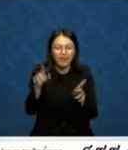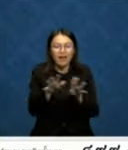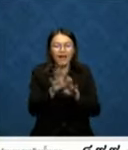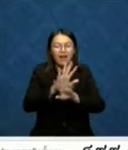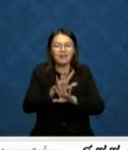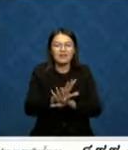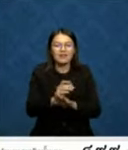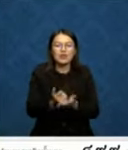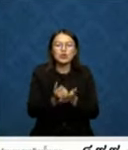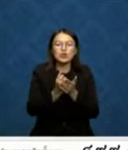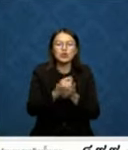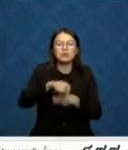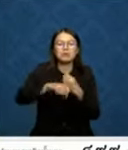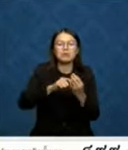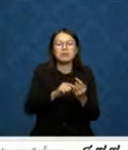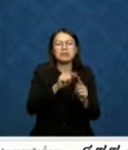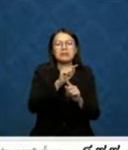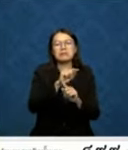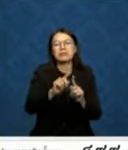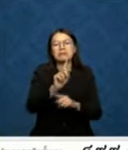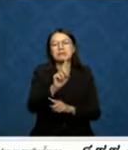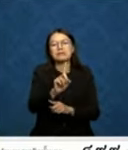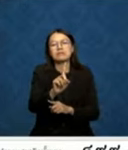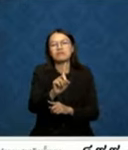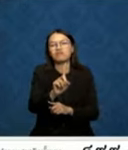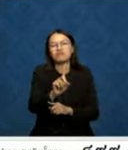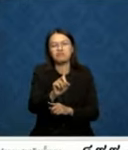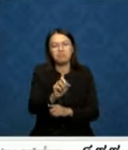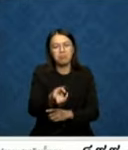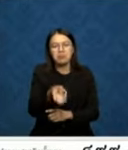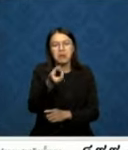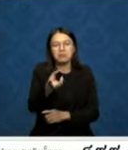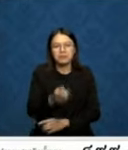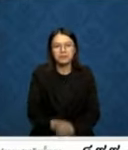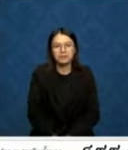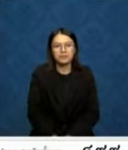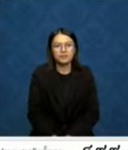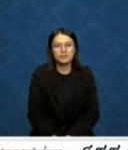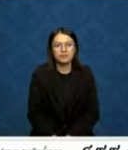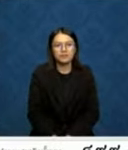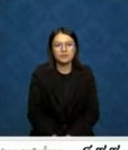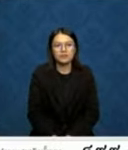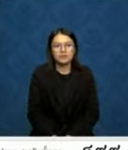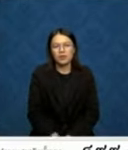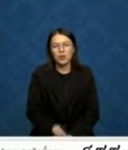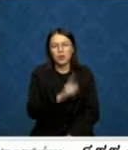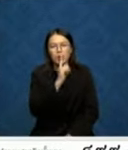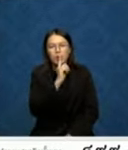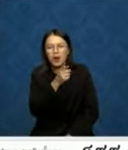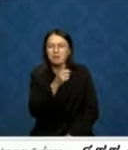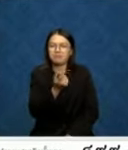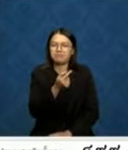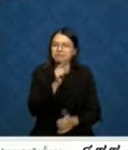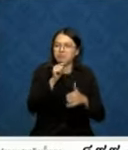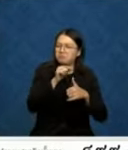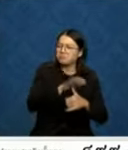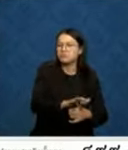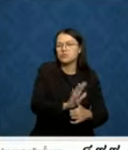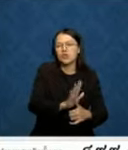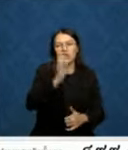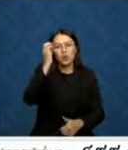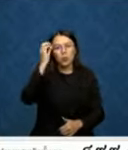ตุ้น GDP ได้แค่ไม่ถึง 1% มันไม่ใช่พายุหมุนครับผมไม่ได้แช่งผมไม่ได้ดูถูกและไม่จำเป็นต้องมีความ